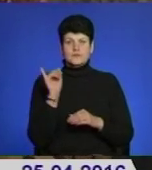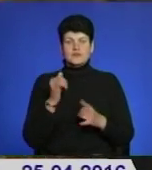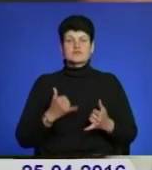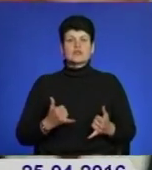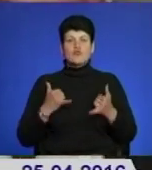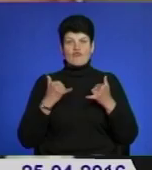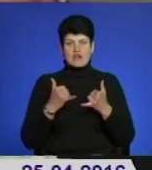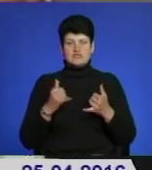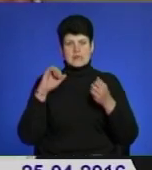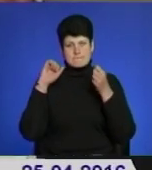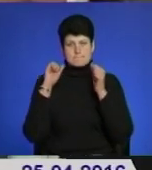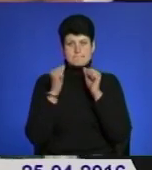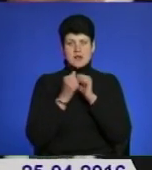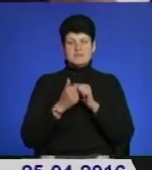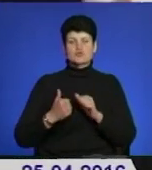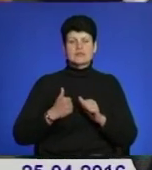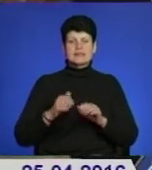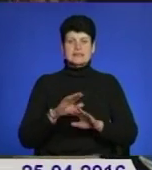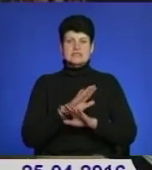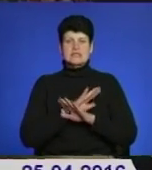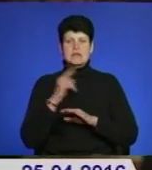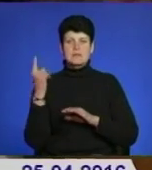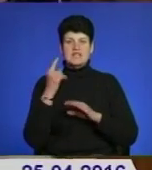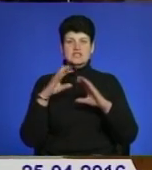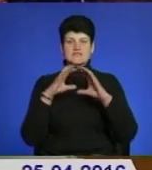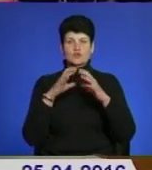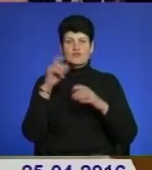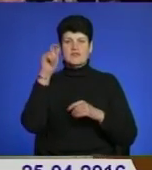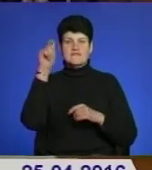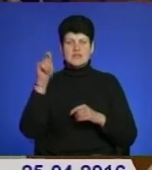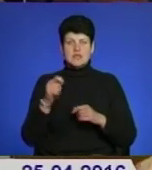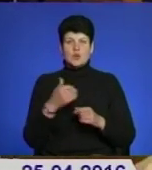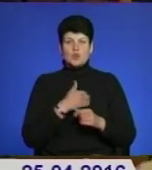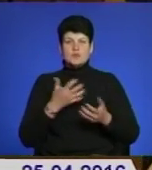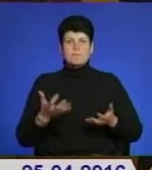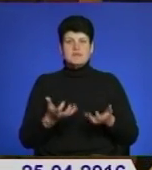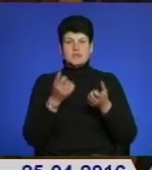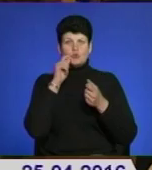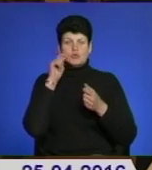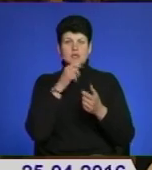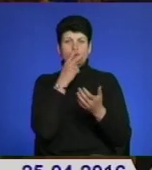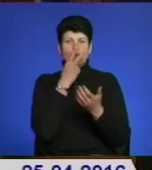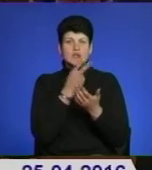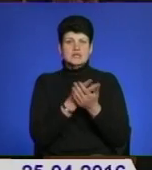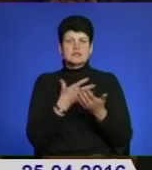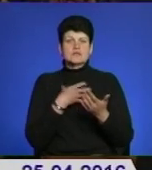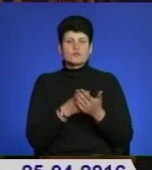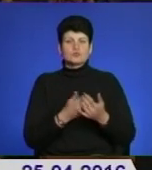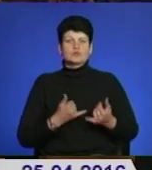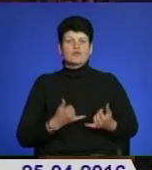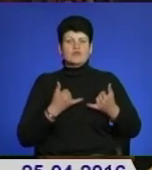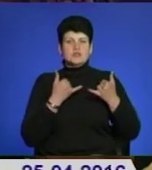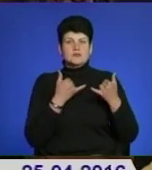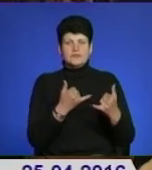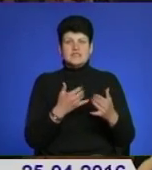Вшанувавши пам'ять солдат, які загинули у Першій світовій війні, ми хочемо підтримати Україну і показати свою солідарність з